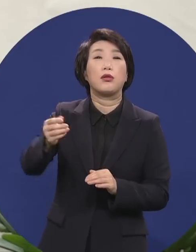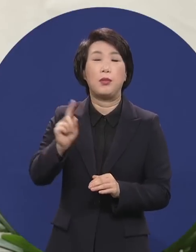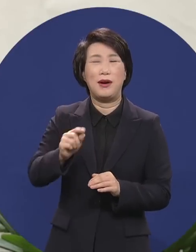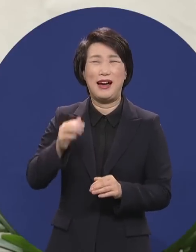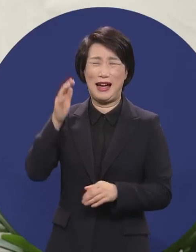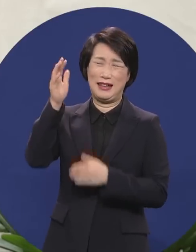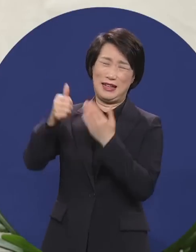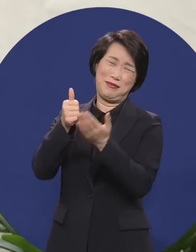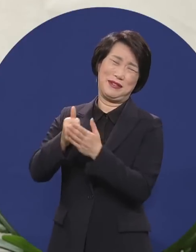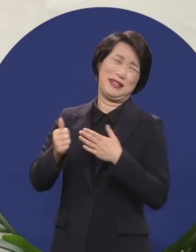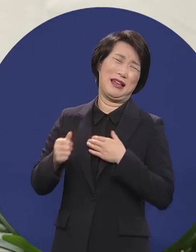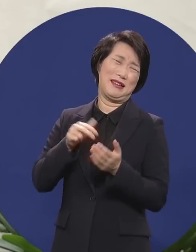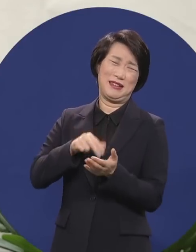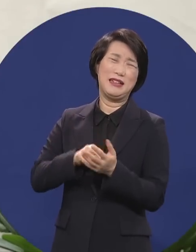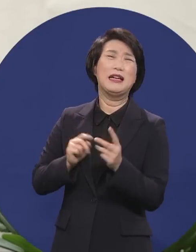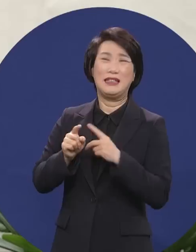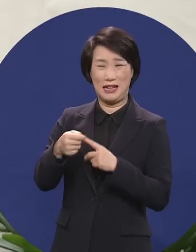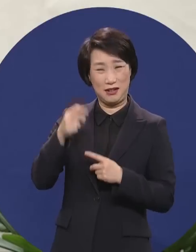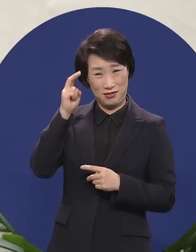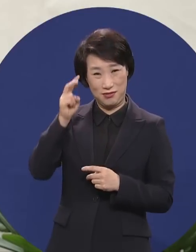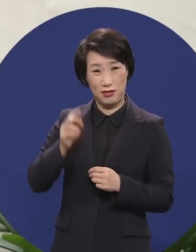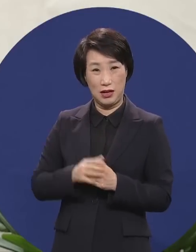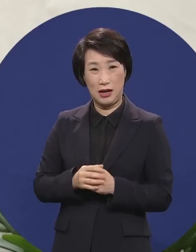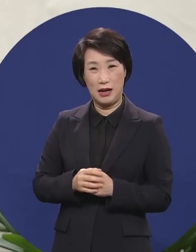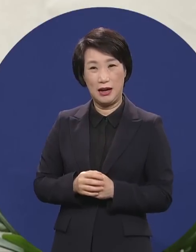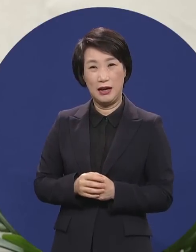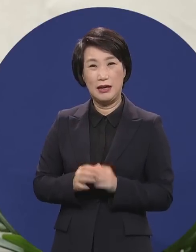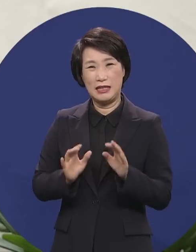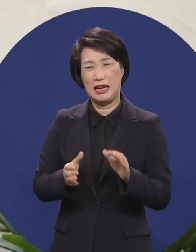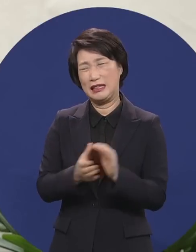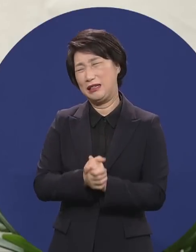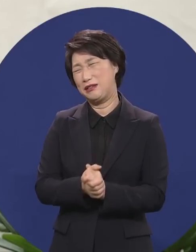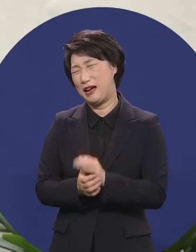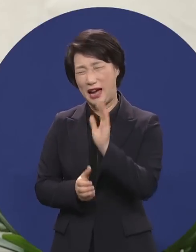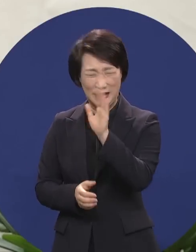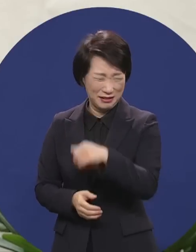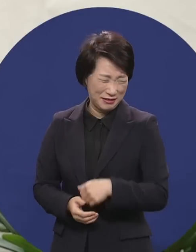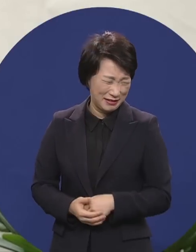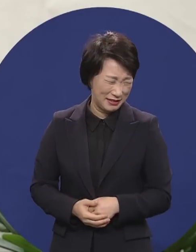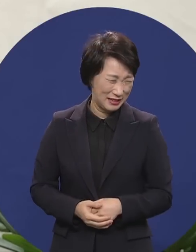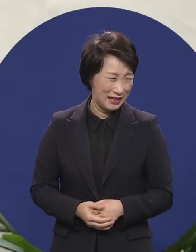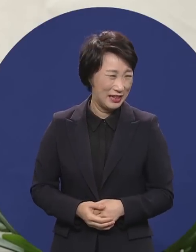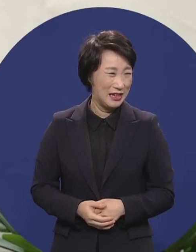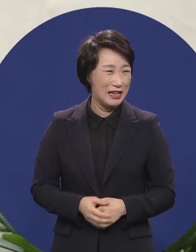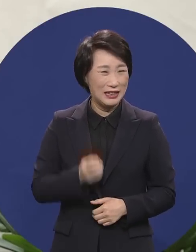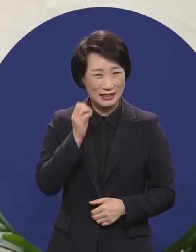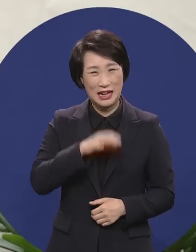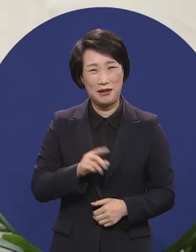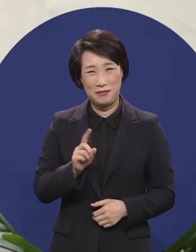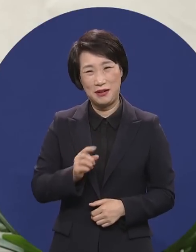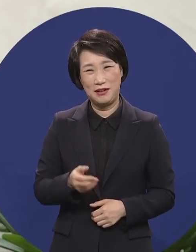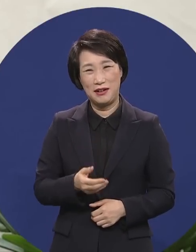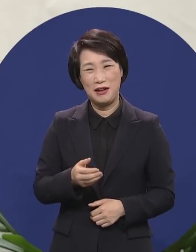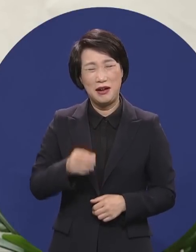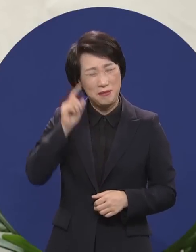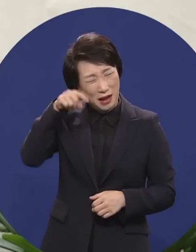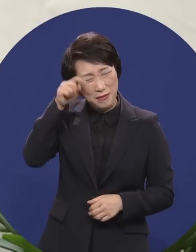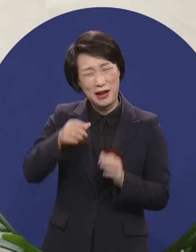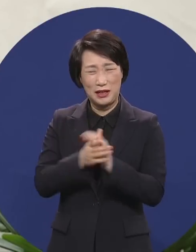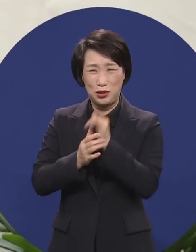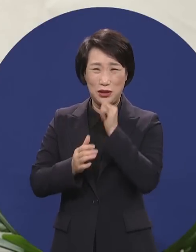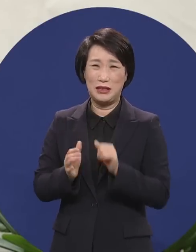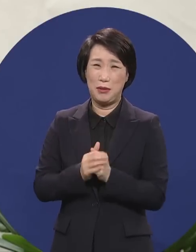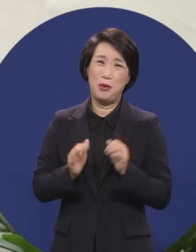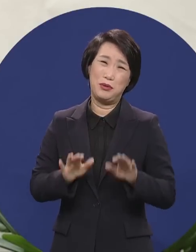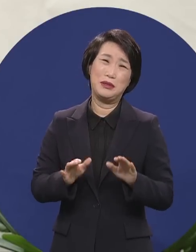거야. 다 뭐. 그리고 뭐 기도는 그저 밤낮 뭐 하는 기도인데 뭐 오늘 좀